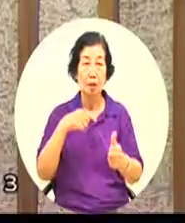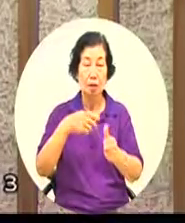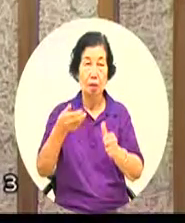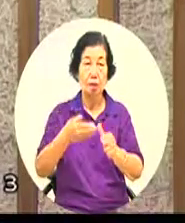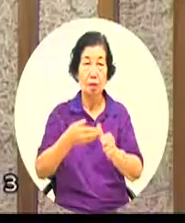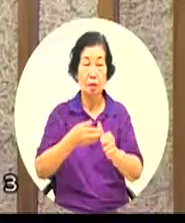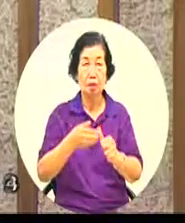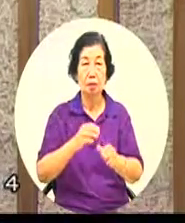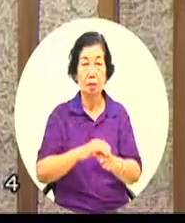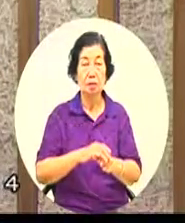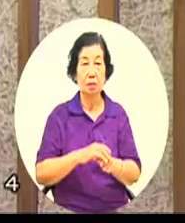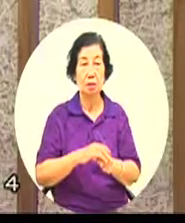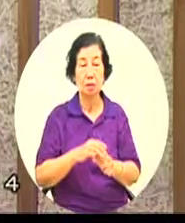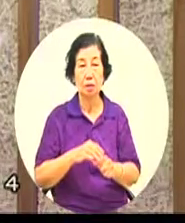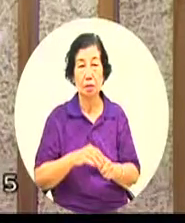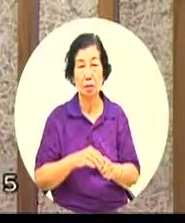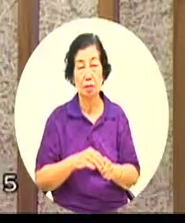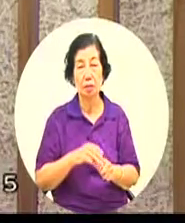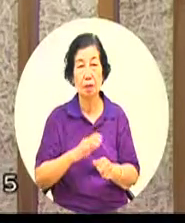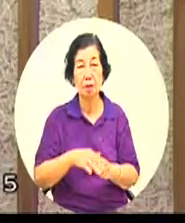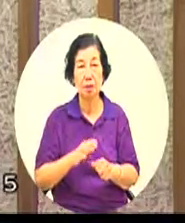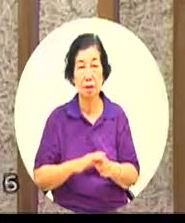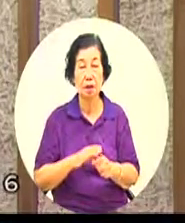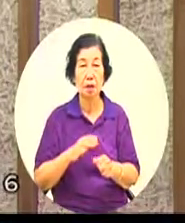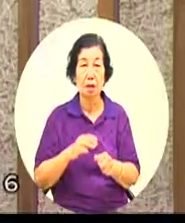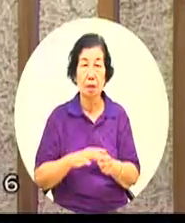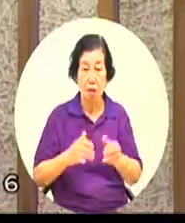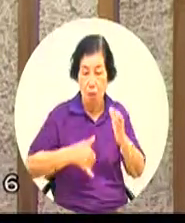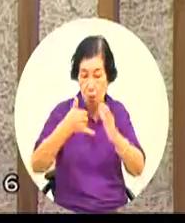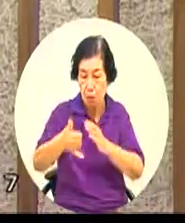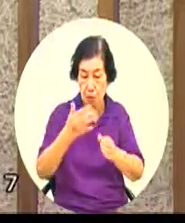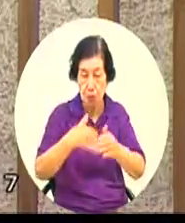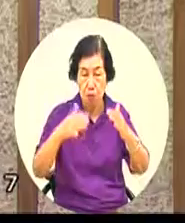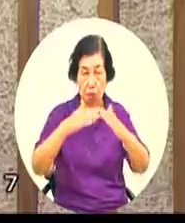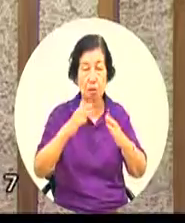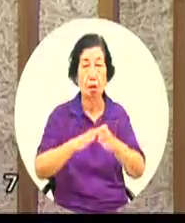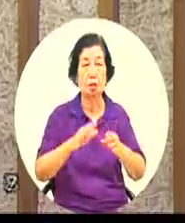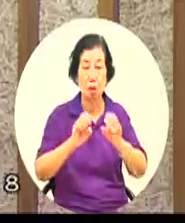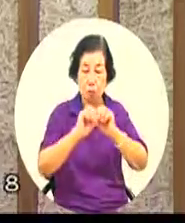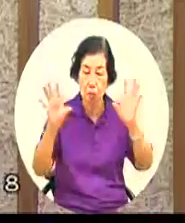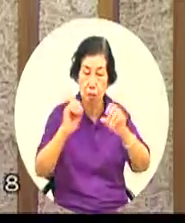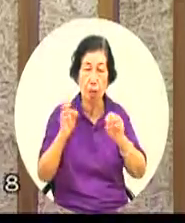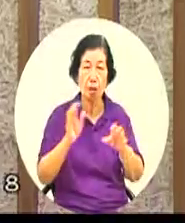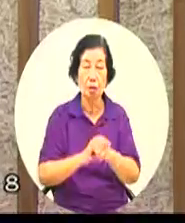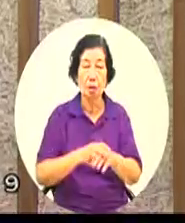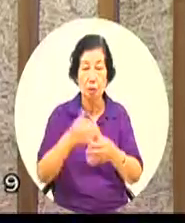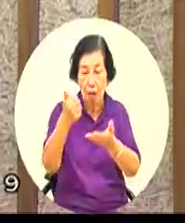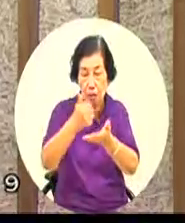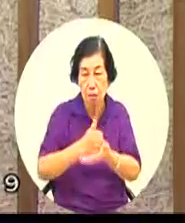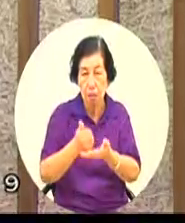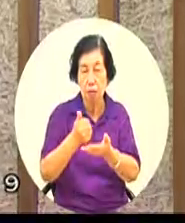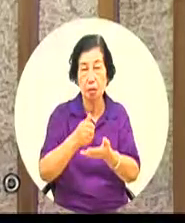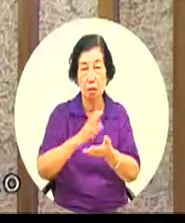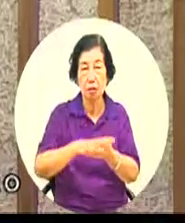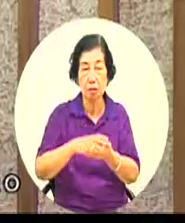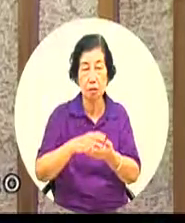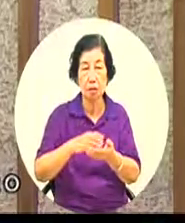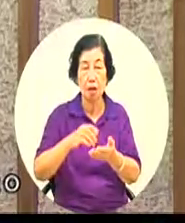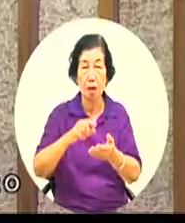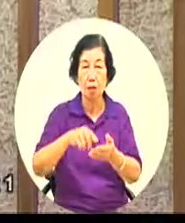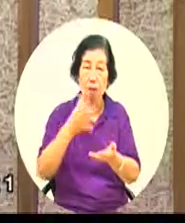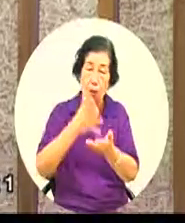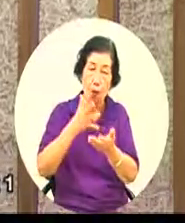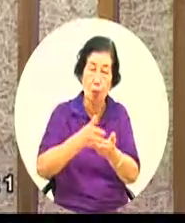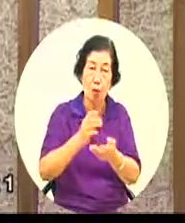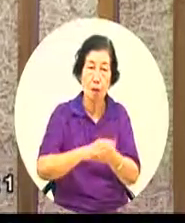各个学校都要做。我们现在在105年已经做了将近350场左右。那这些讲师除了地检署的检察官之外，